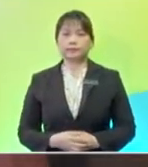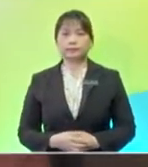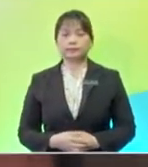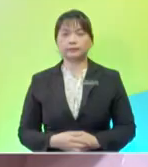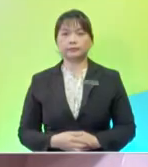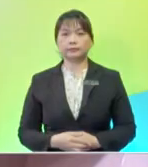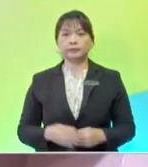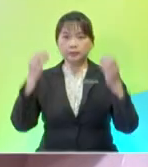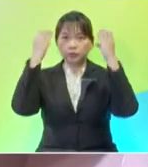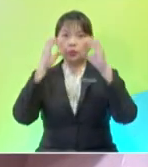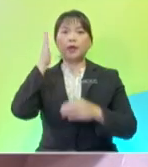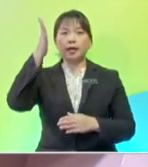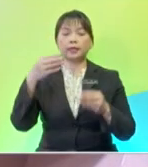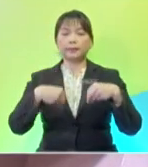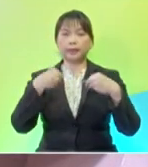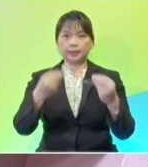contoh